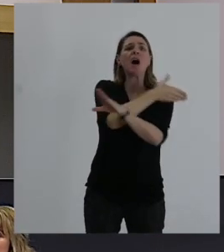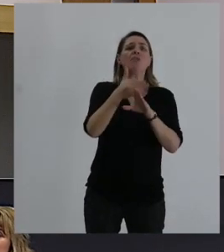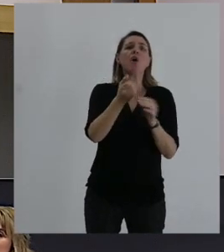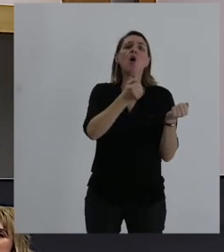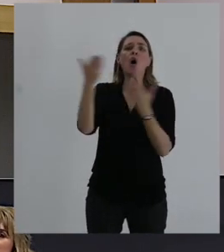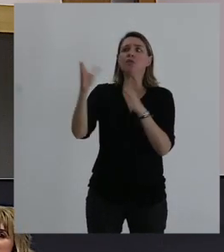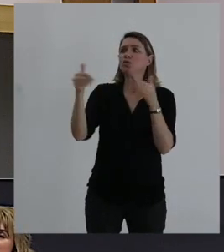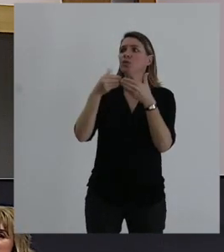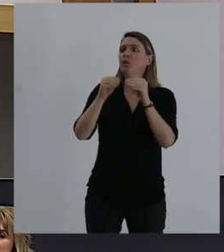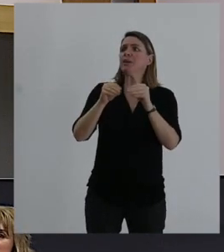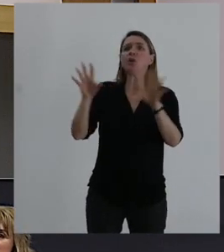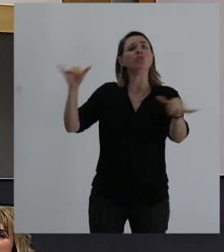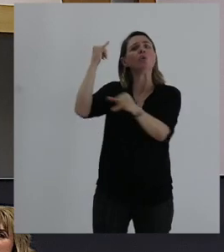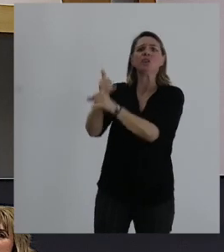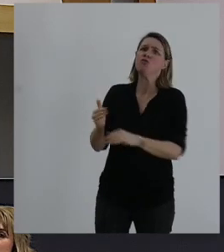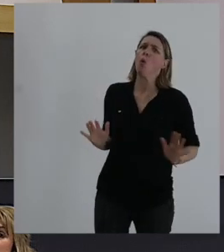actuelle.